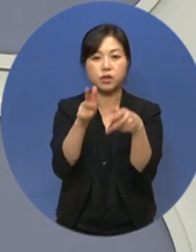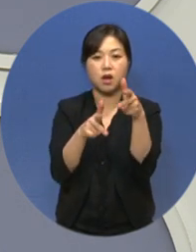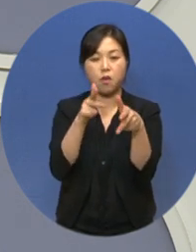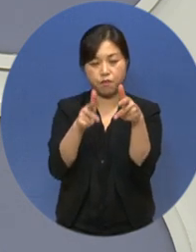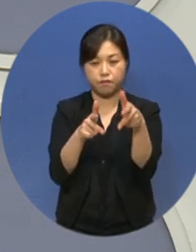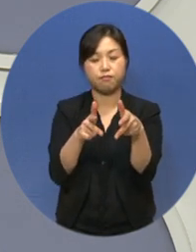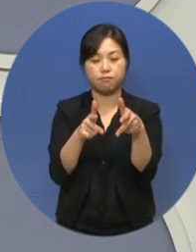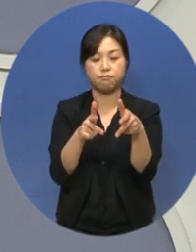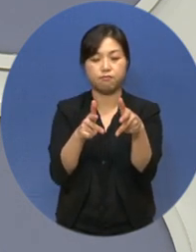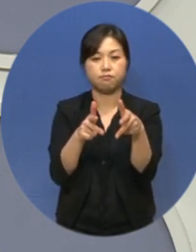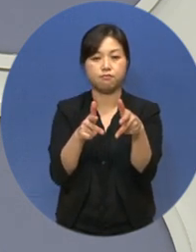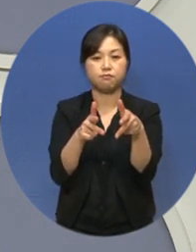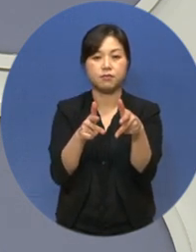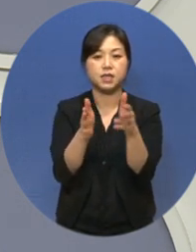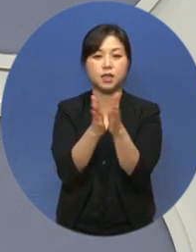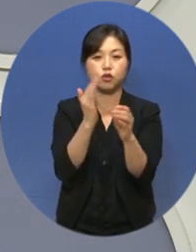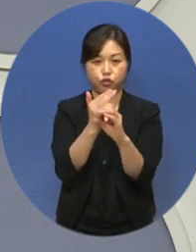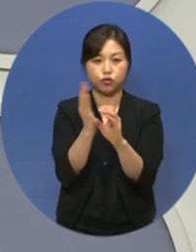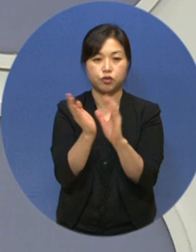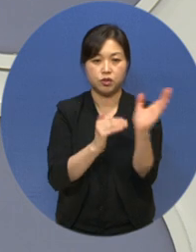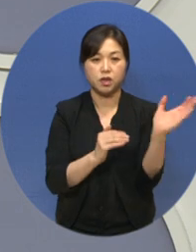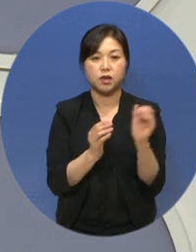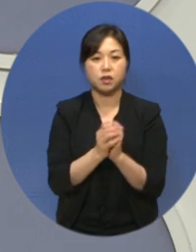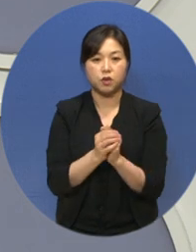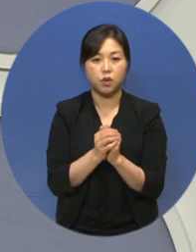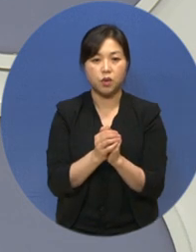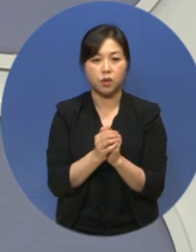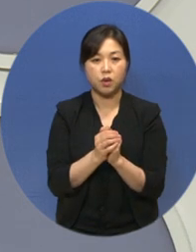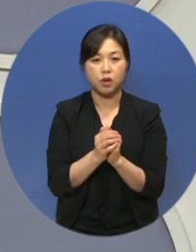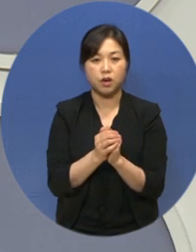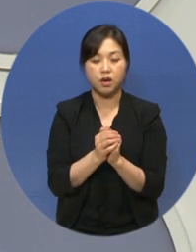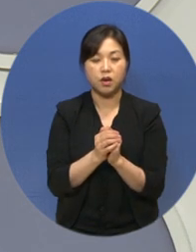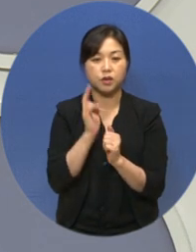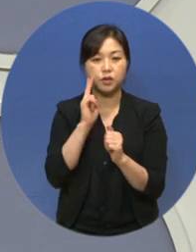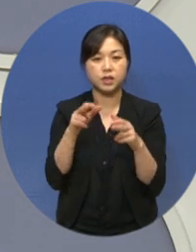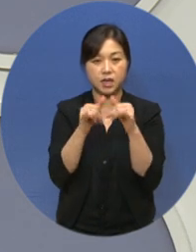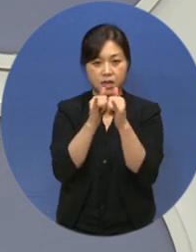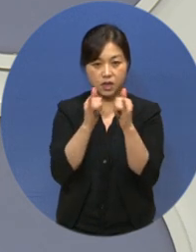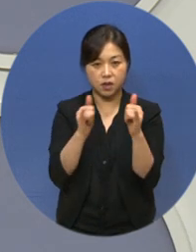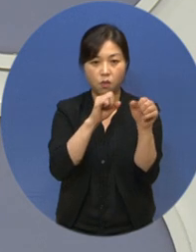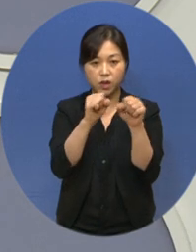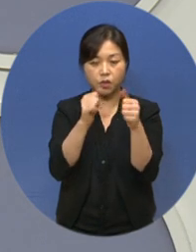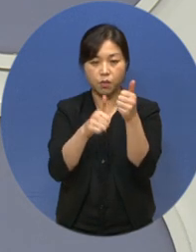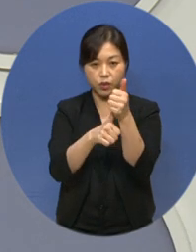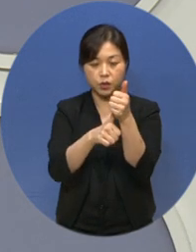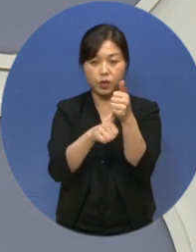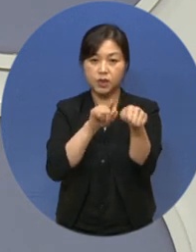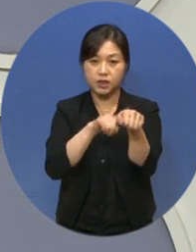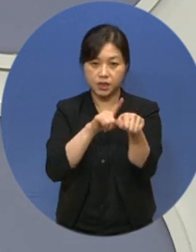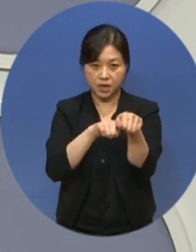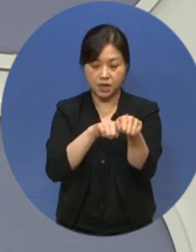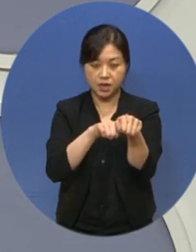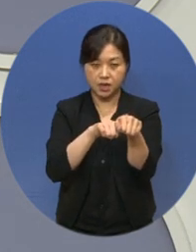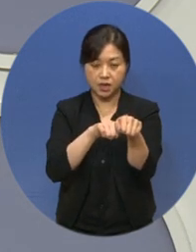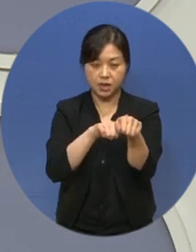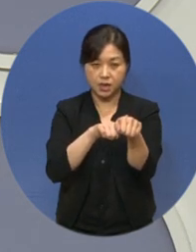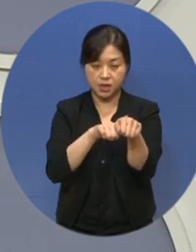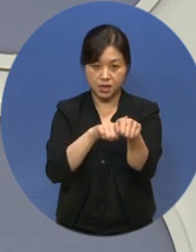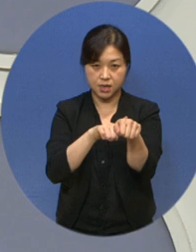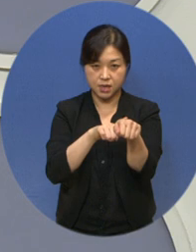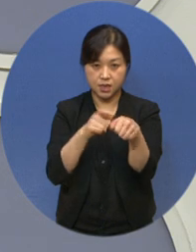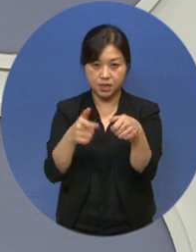이고 또 장애 체력 인증센터 라든가 에 주 중증장애인 활동보조인 그 시간을 또 대폭 확대 문제라든가